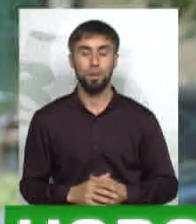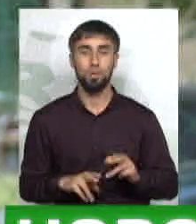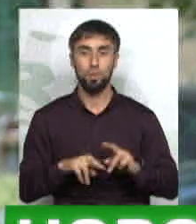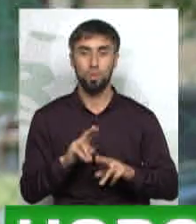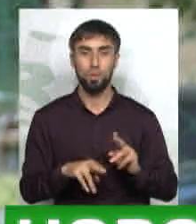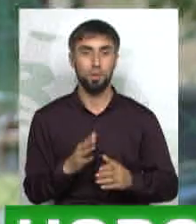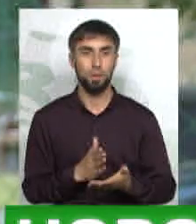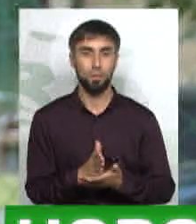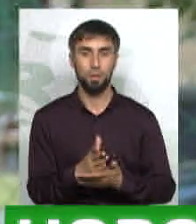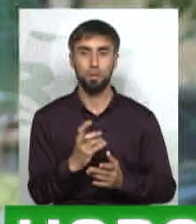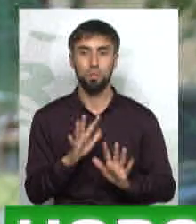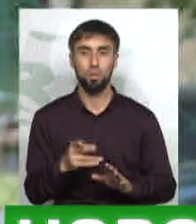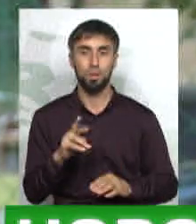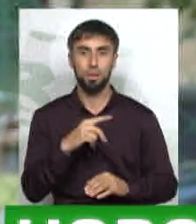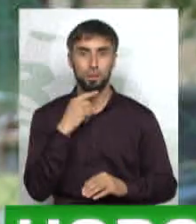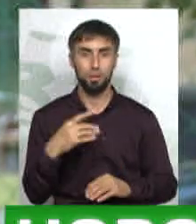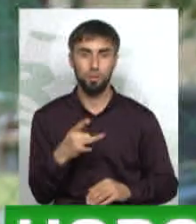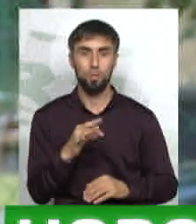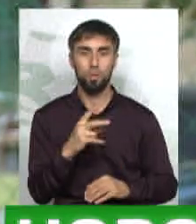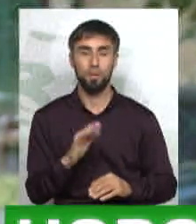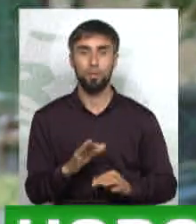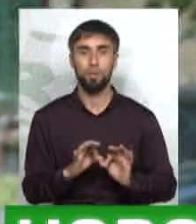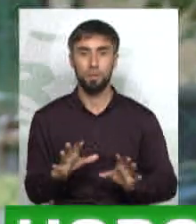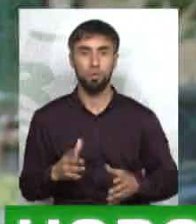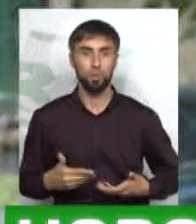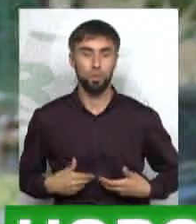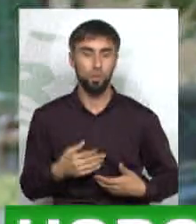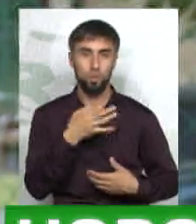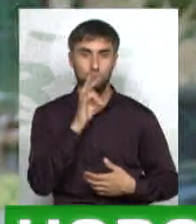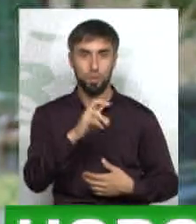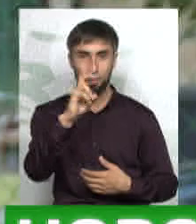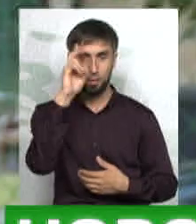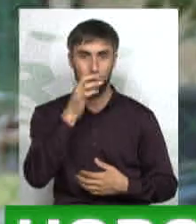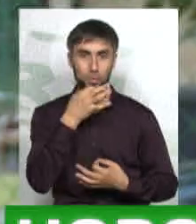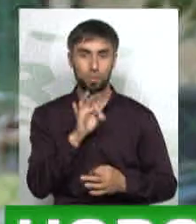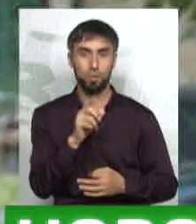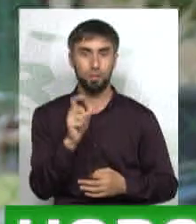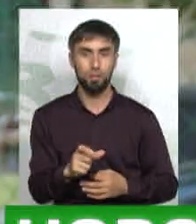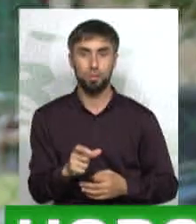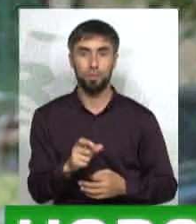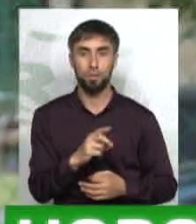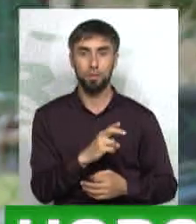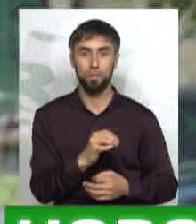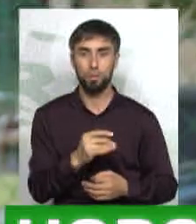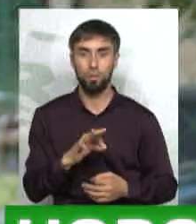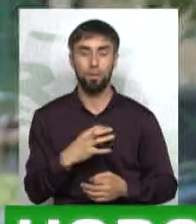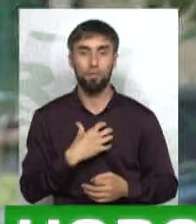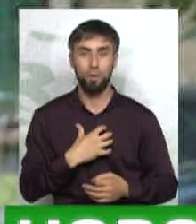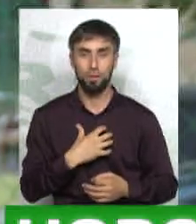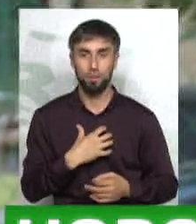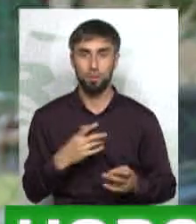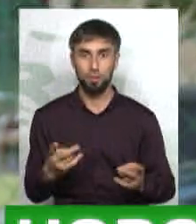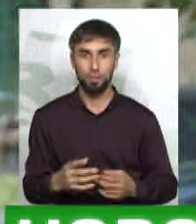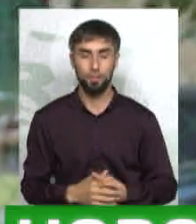Строительная отрасль не только для республики, она в принципе в жизни любого государства, любого человека, безусловно, имеет важнейшее